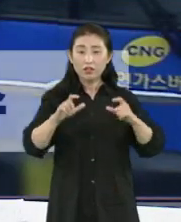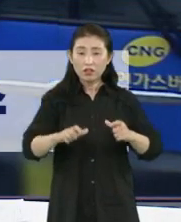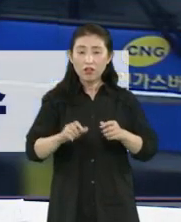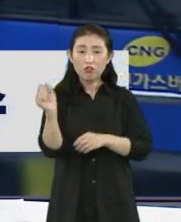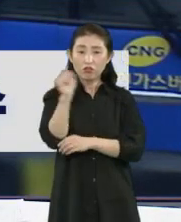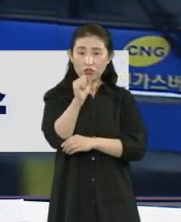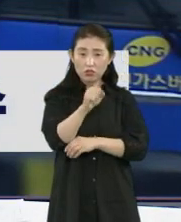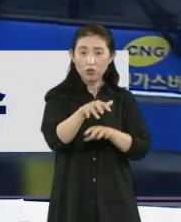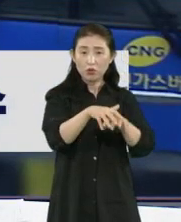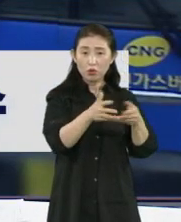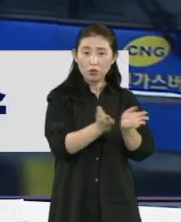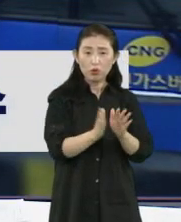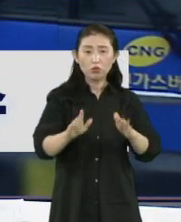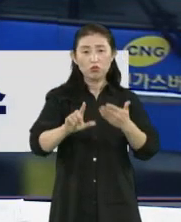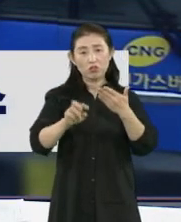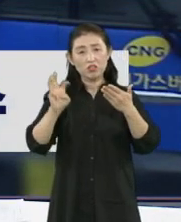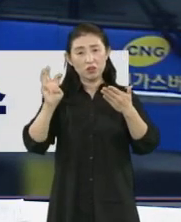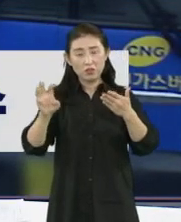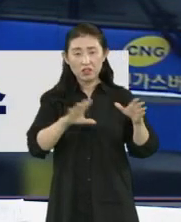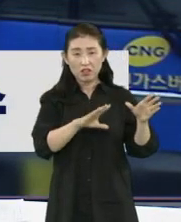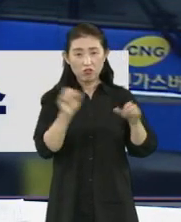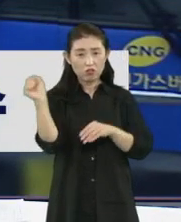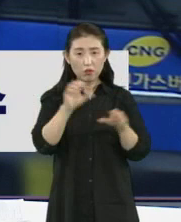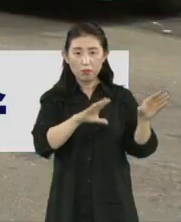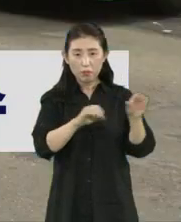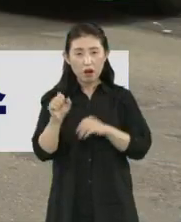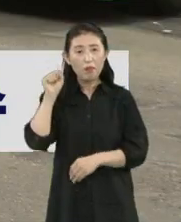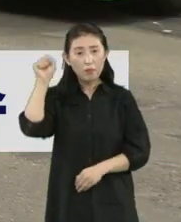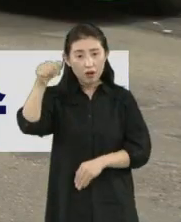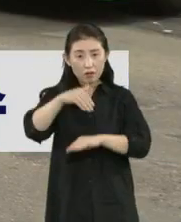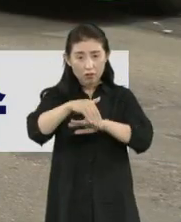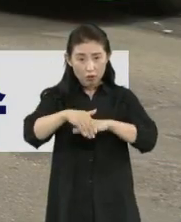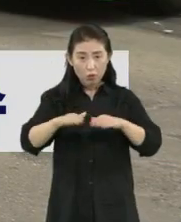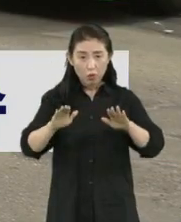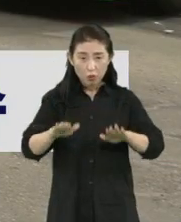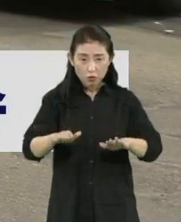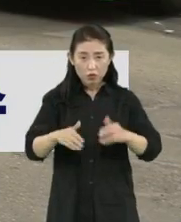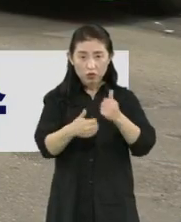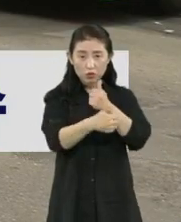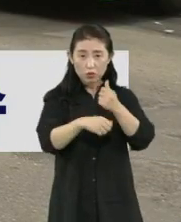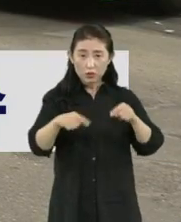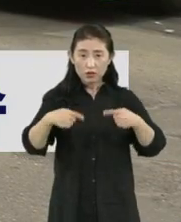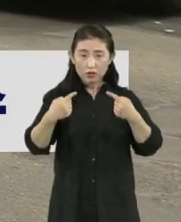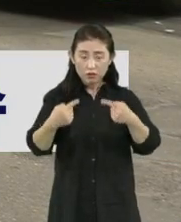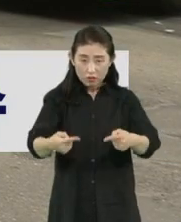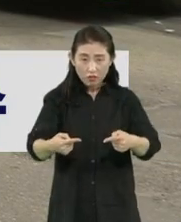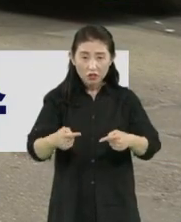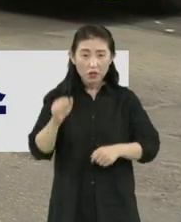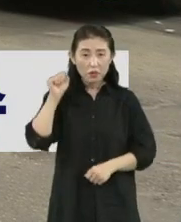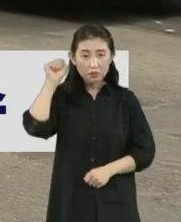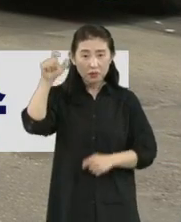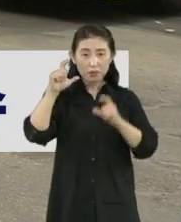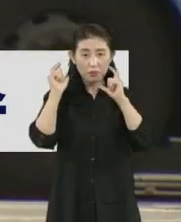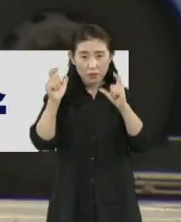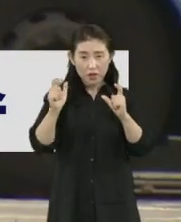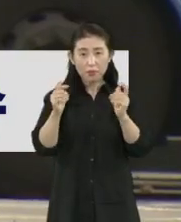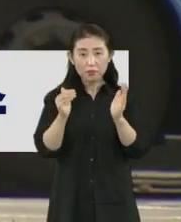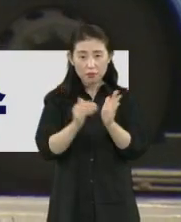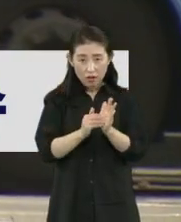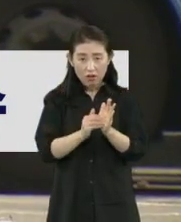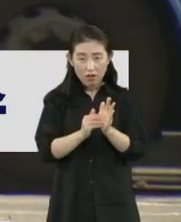대전 지역 버스노조가 오는 30일 총파업을 예고한 가운데 오늘 노조 지도부만 참석해 총파업 출정식을